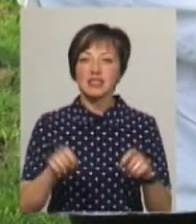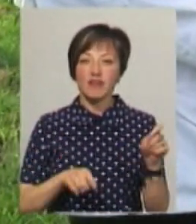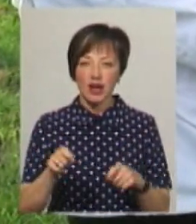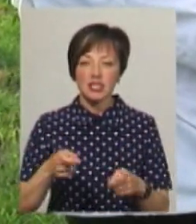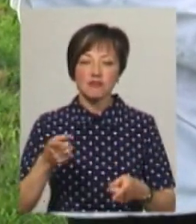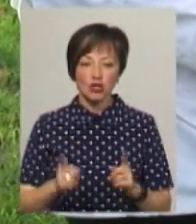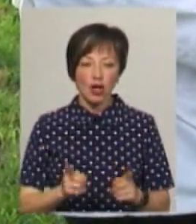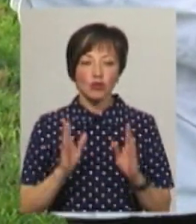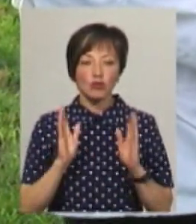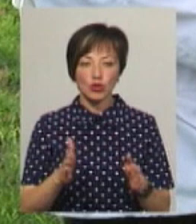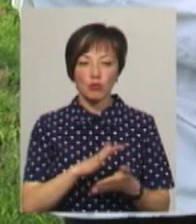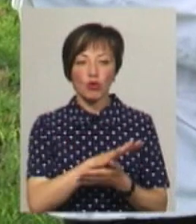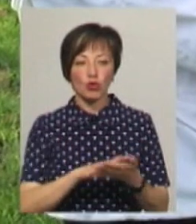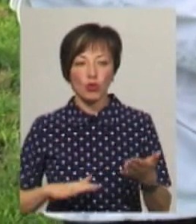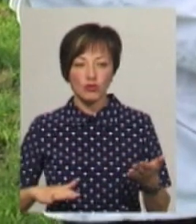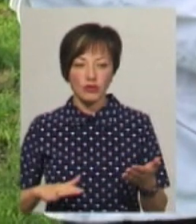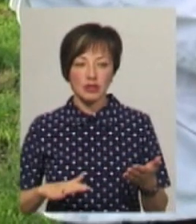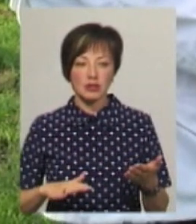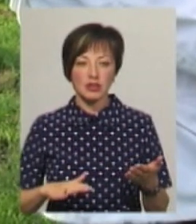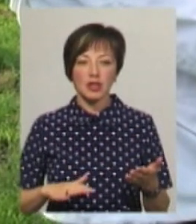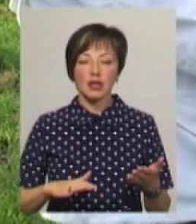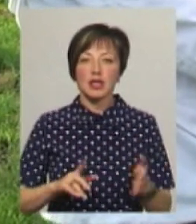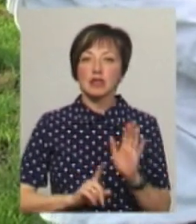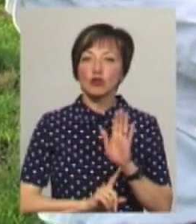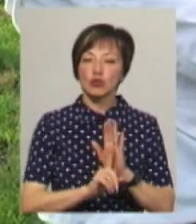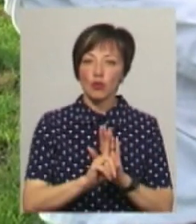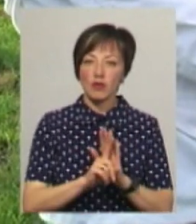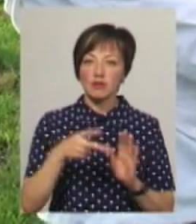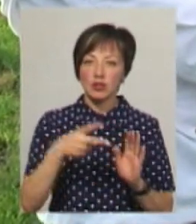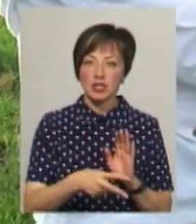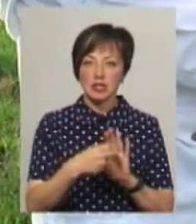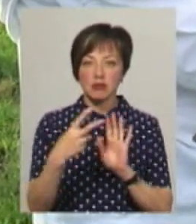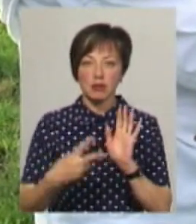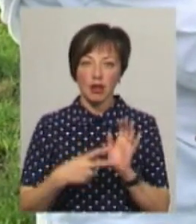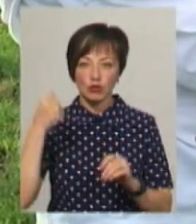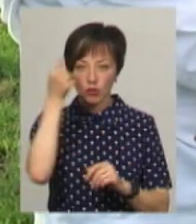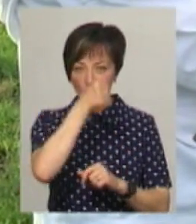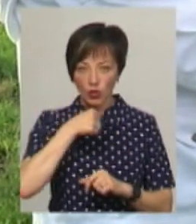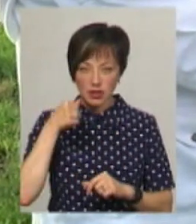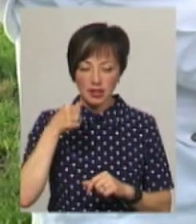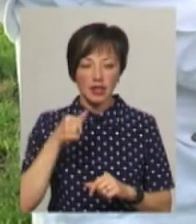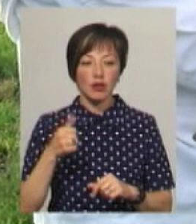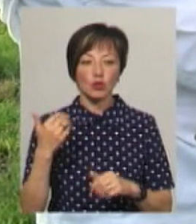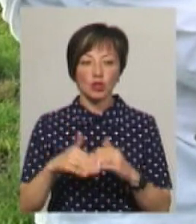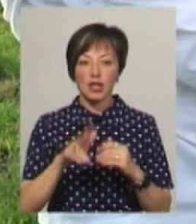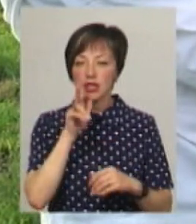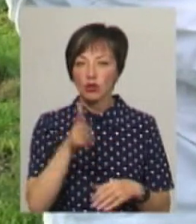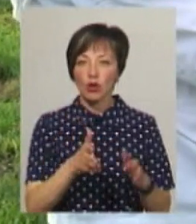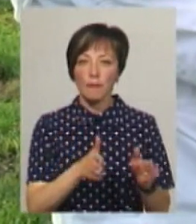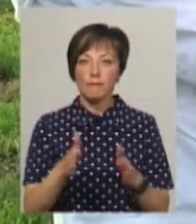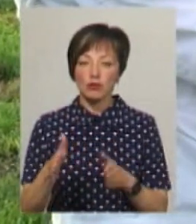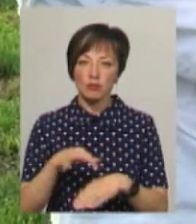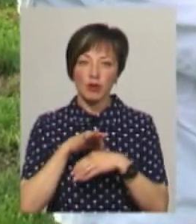Фестиваль, звичайно, буде продовжуватися. Він започаткований в 2017 році. І вже три роки поспіль